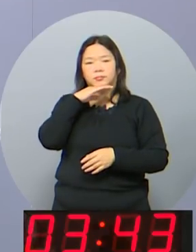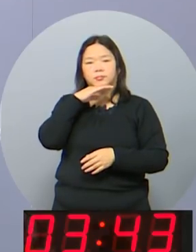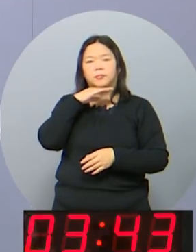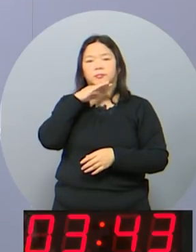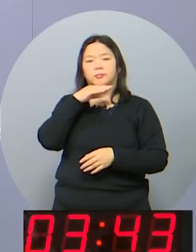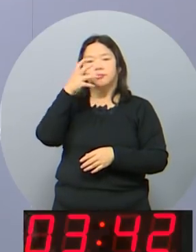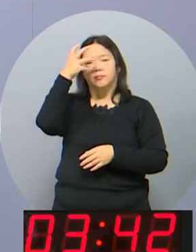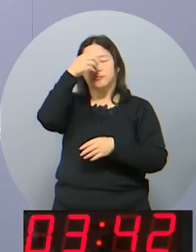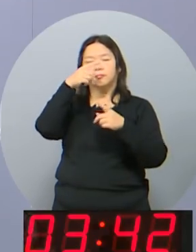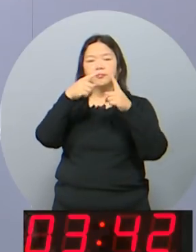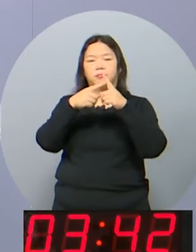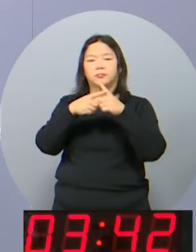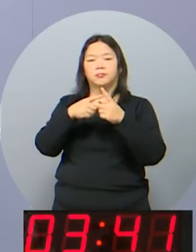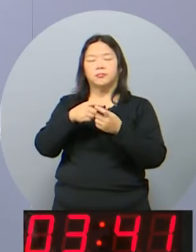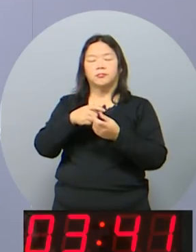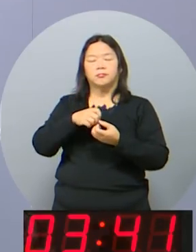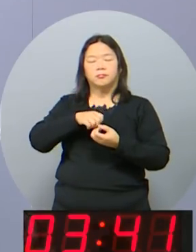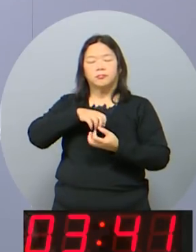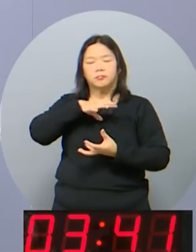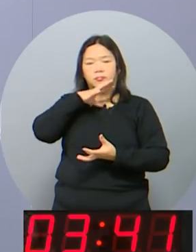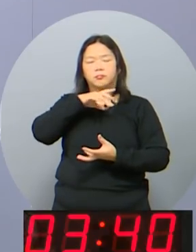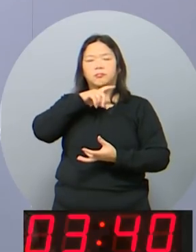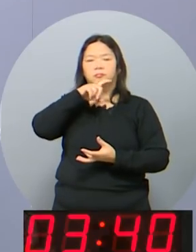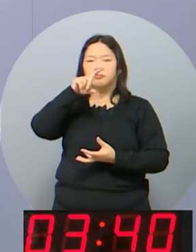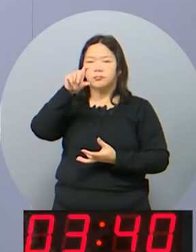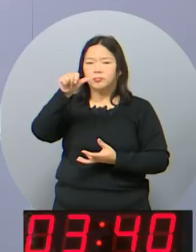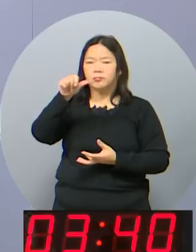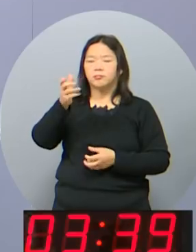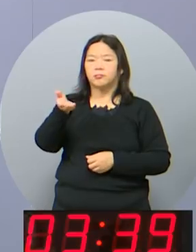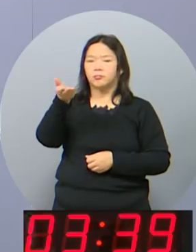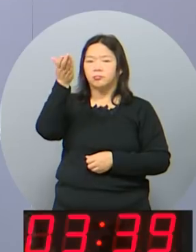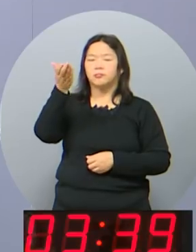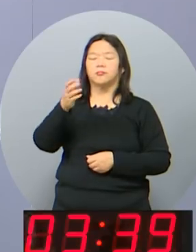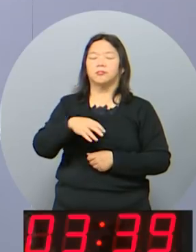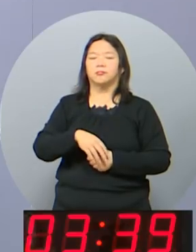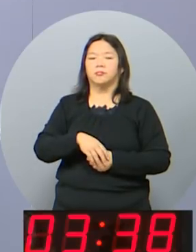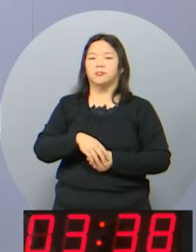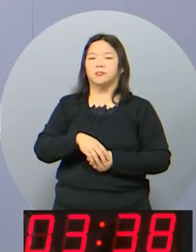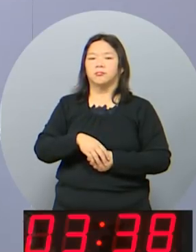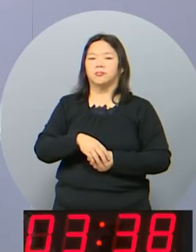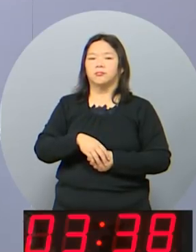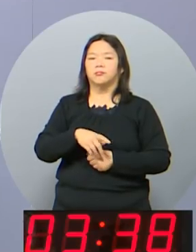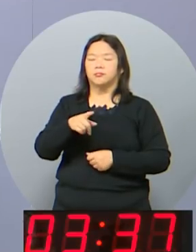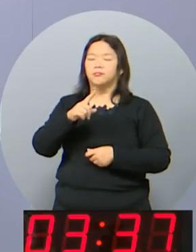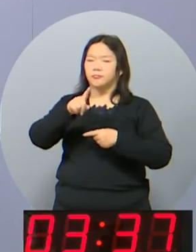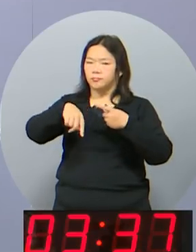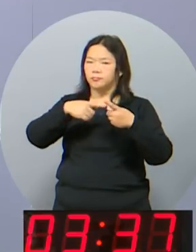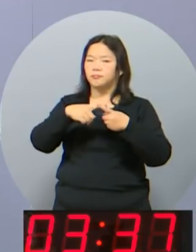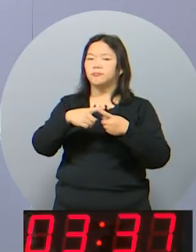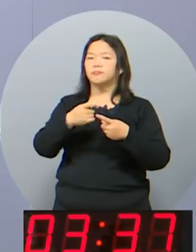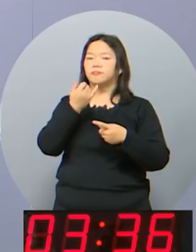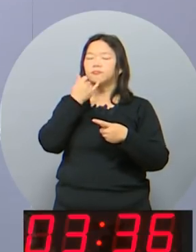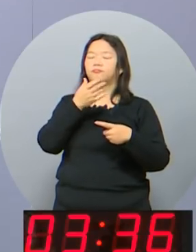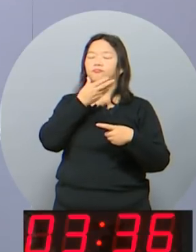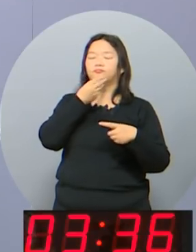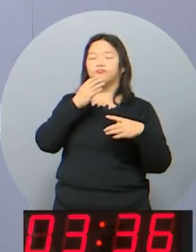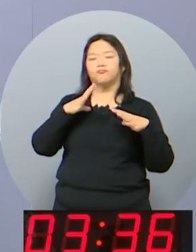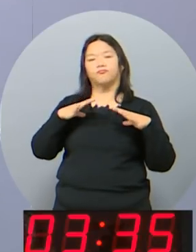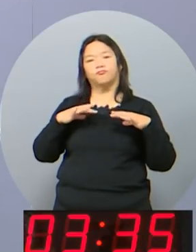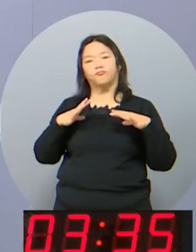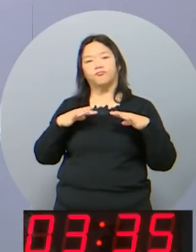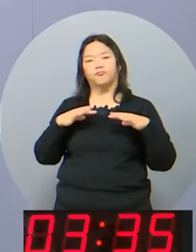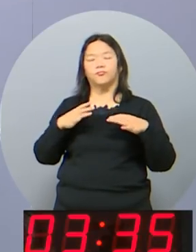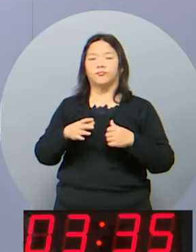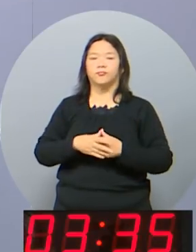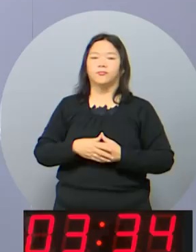在已经迈向了65岁以上的这个年纪，他们应该好好的享受。所以